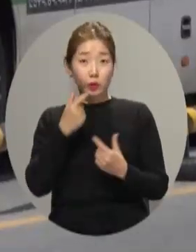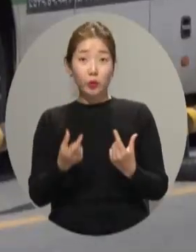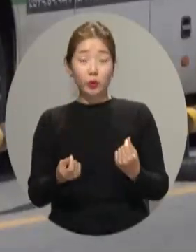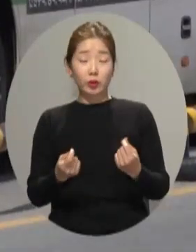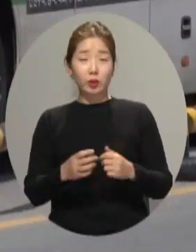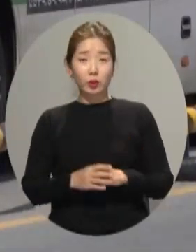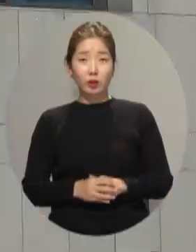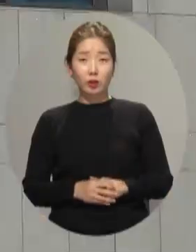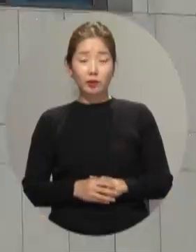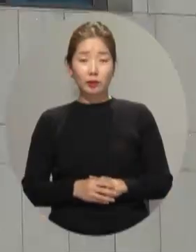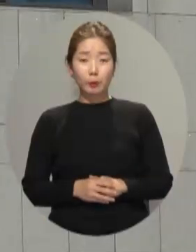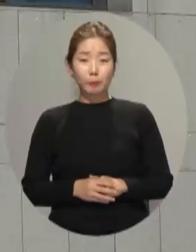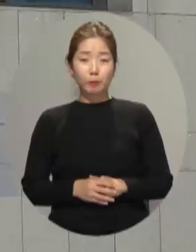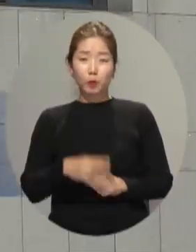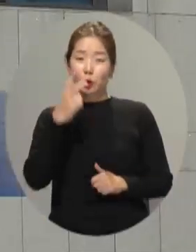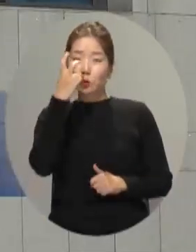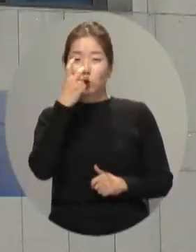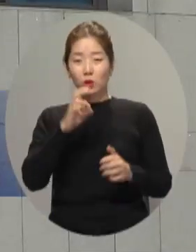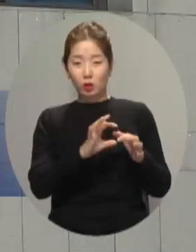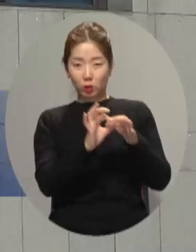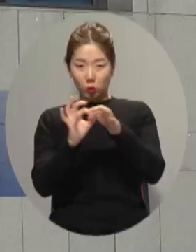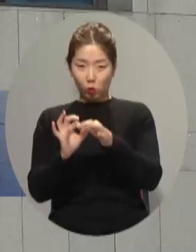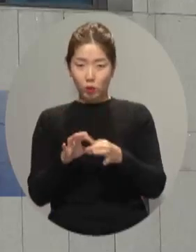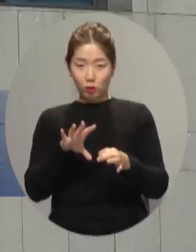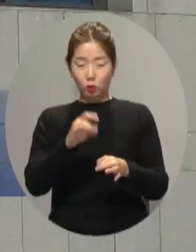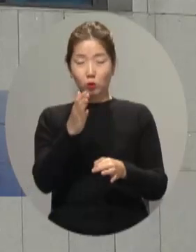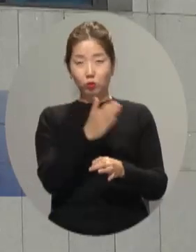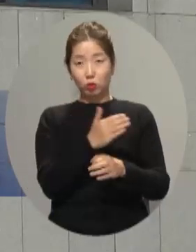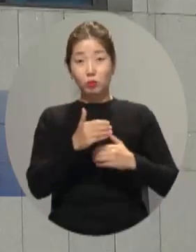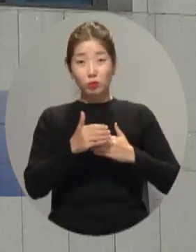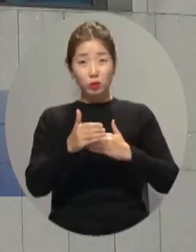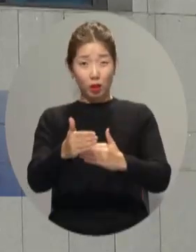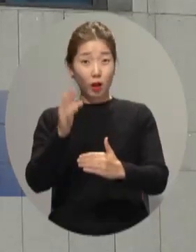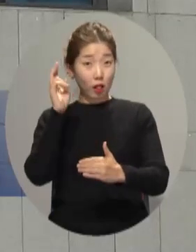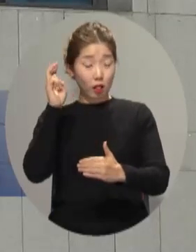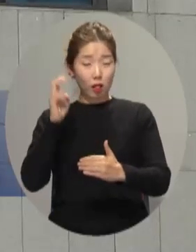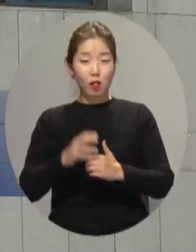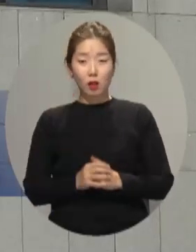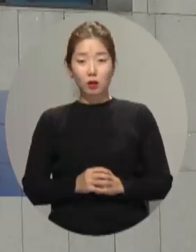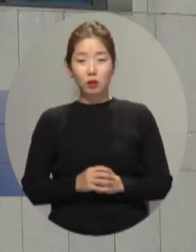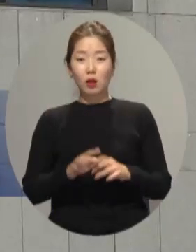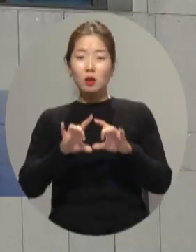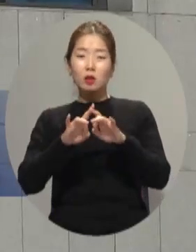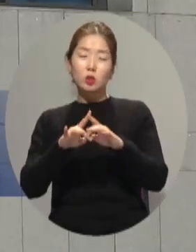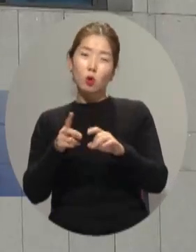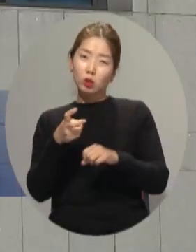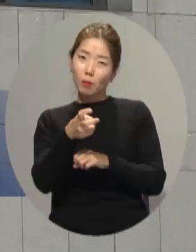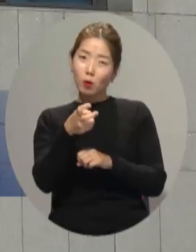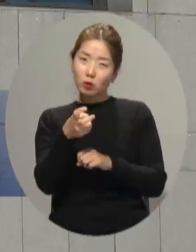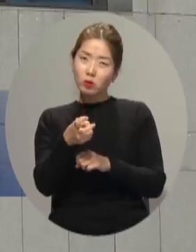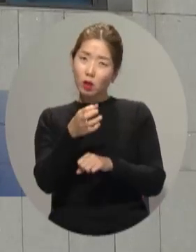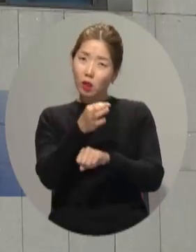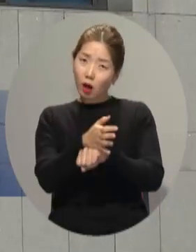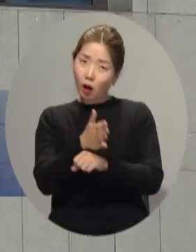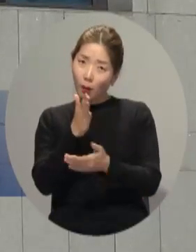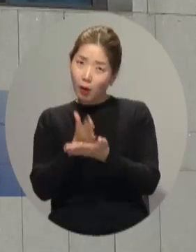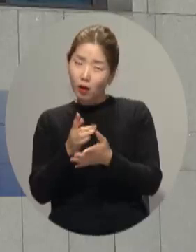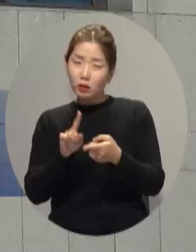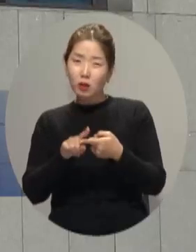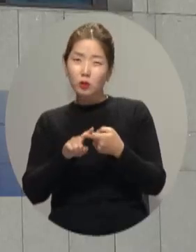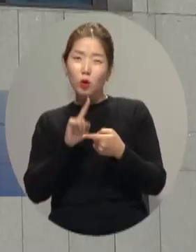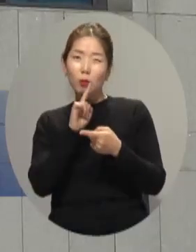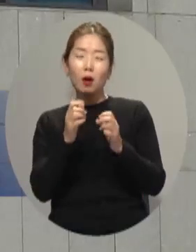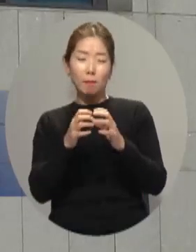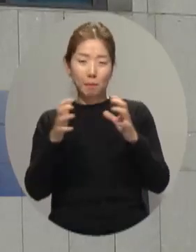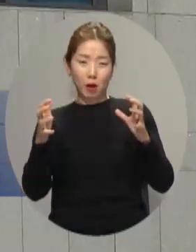보입니다. 수요조사를 통해서 처음부터 이제 그걸 진행을 할 텐데 전기버스를 살지 여부에 대해서는 또 논란이 될